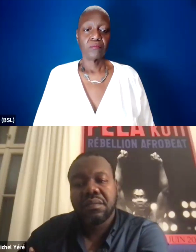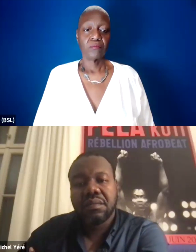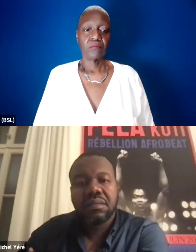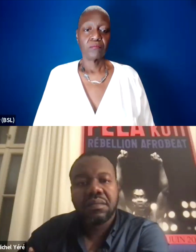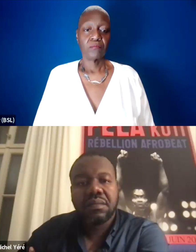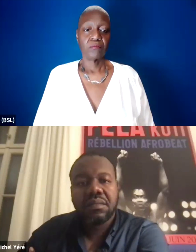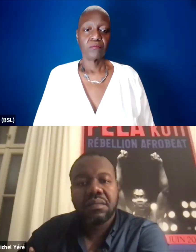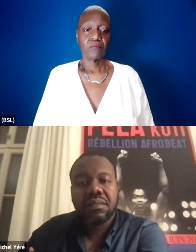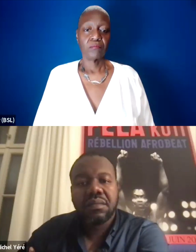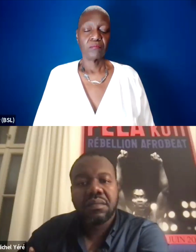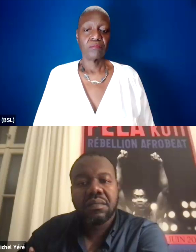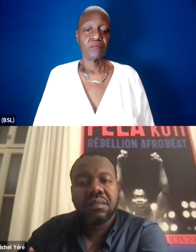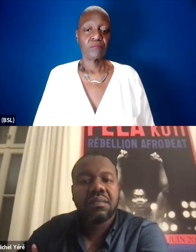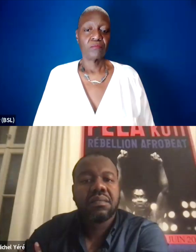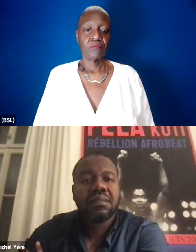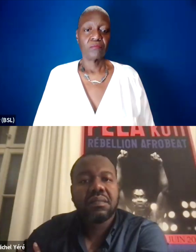հոգվույս,